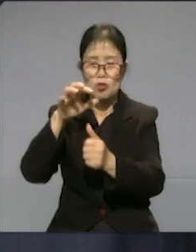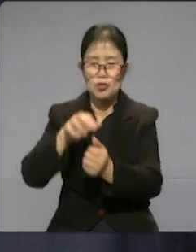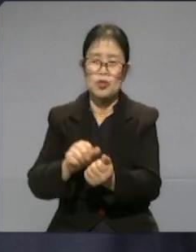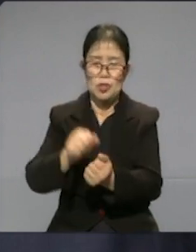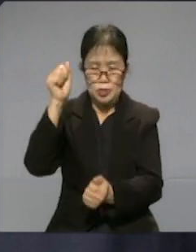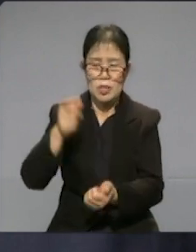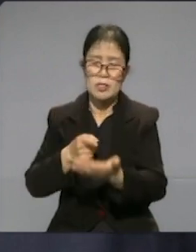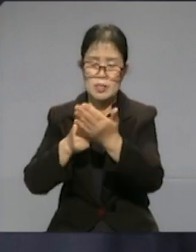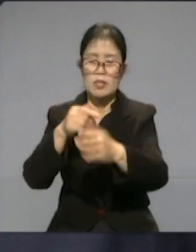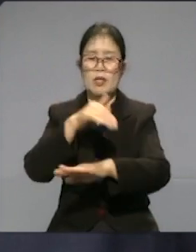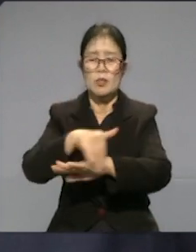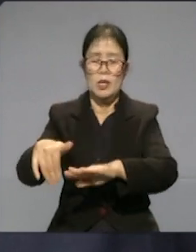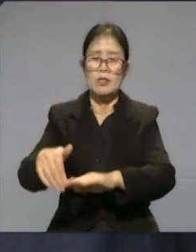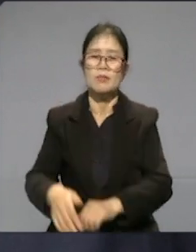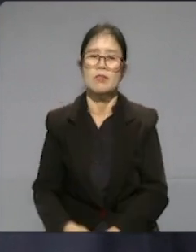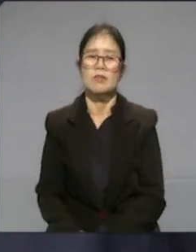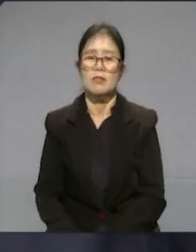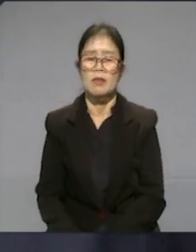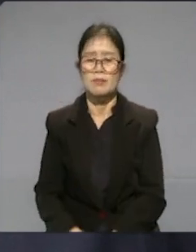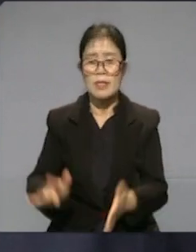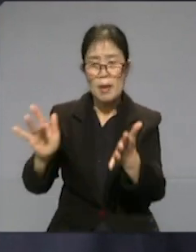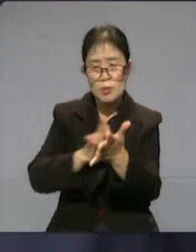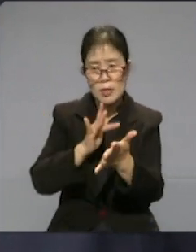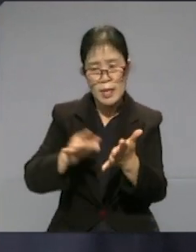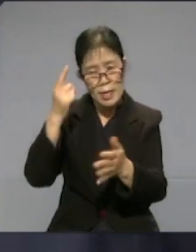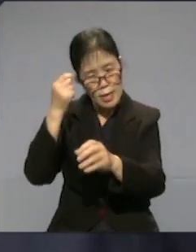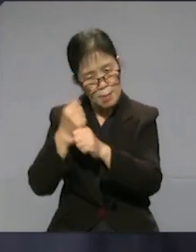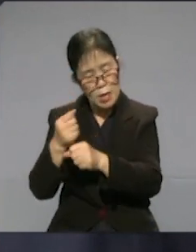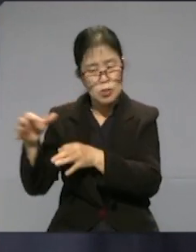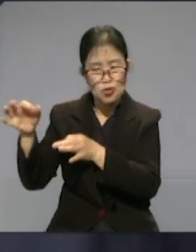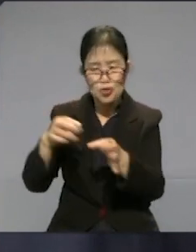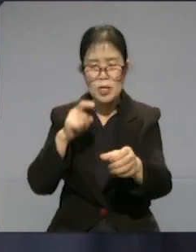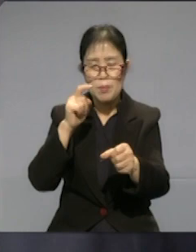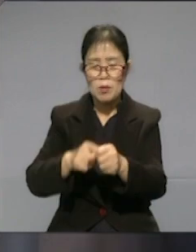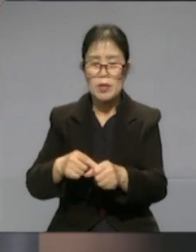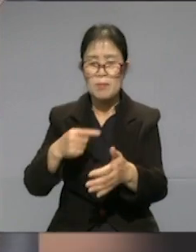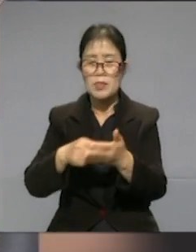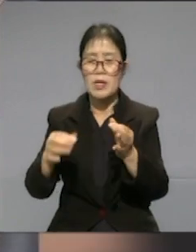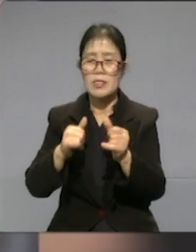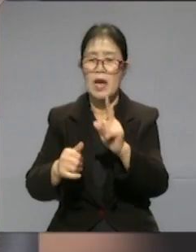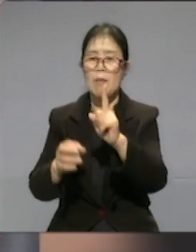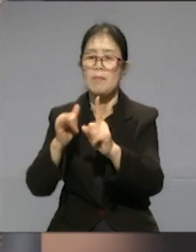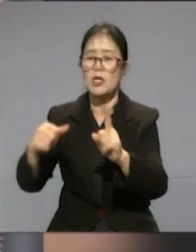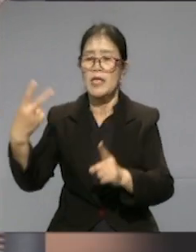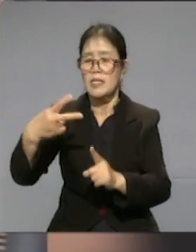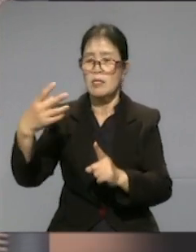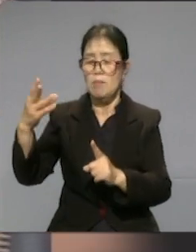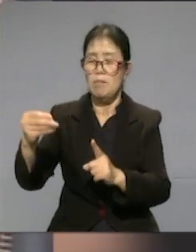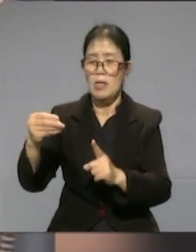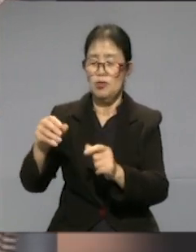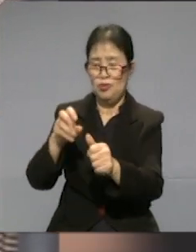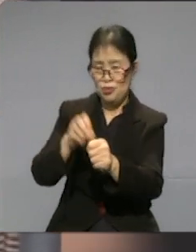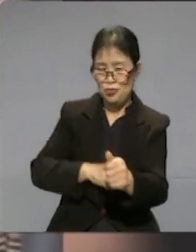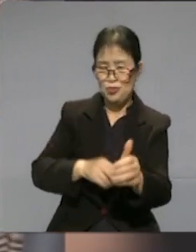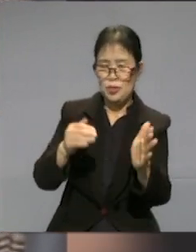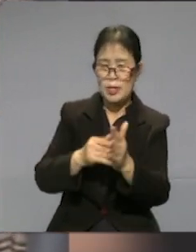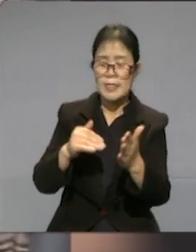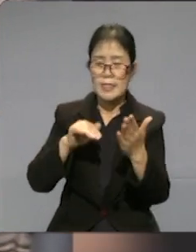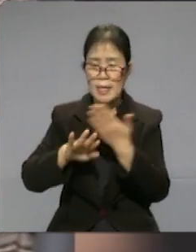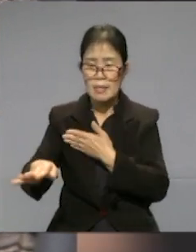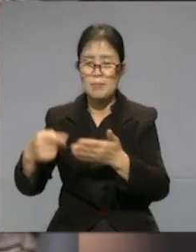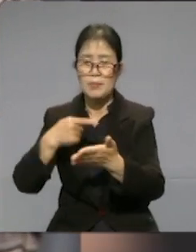방침입니다 애플리케이션 개발 투자 명목으로 피해자 한 명에게 2천만 원을 뜯어내고 다른